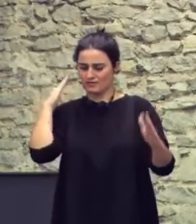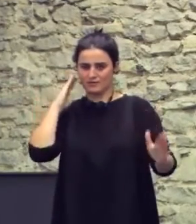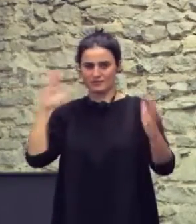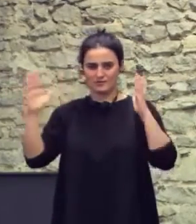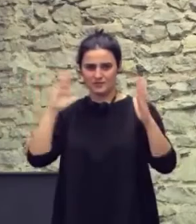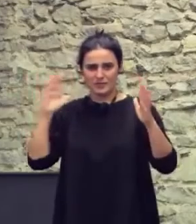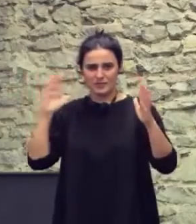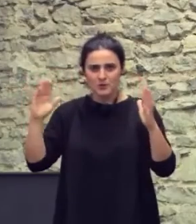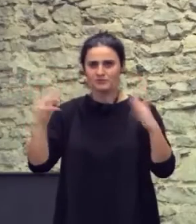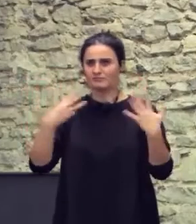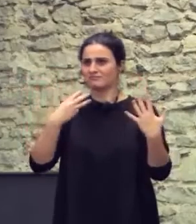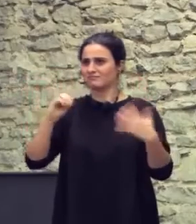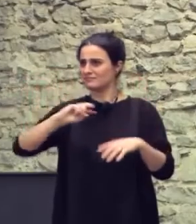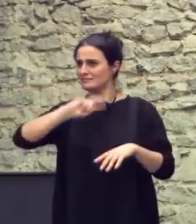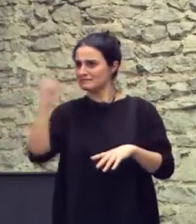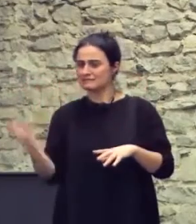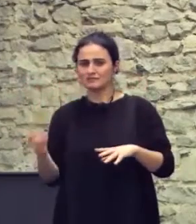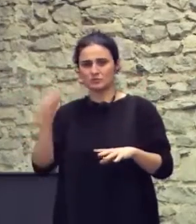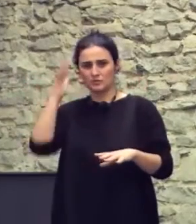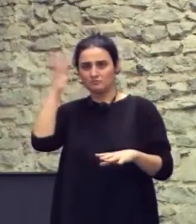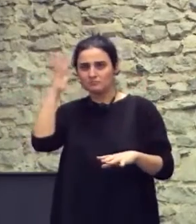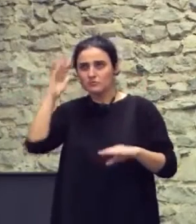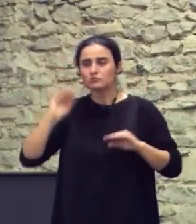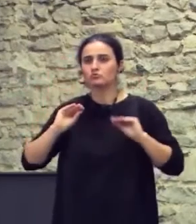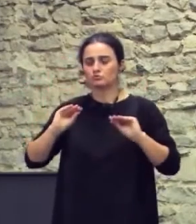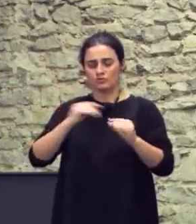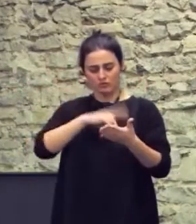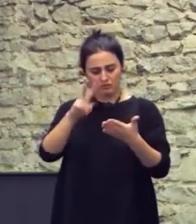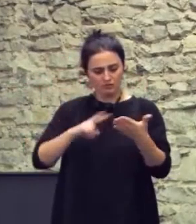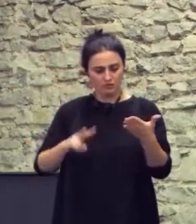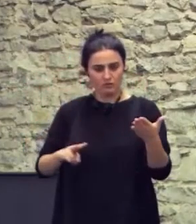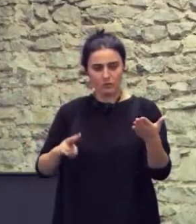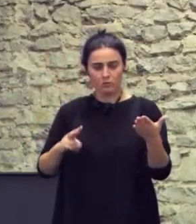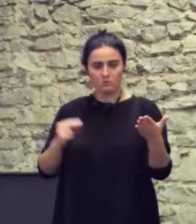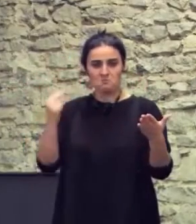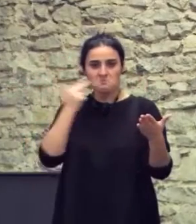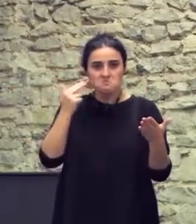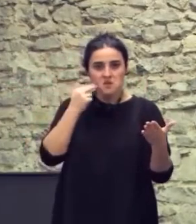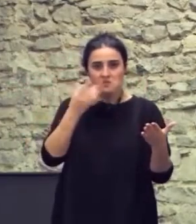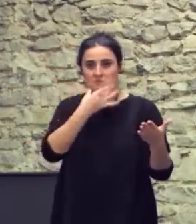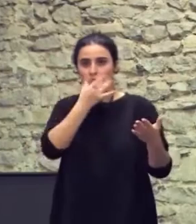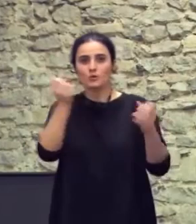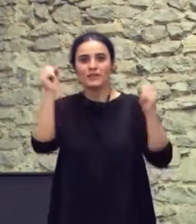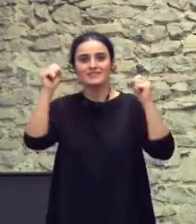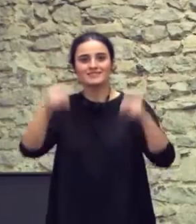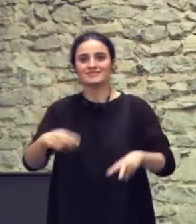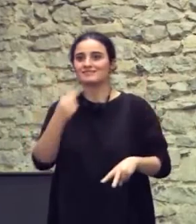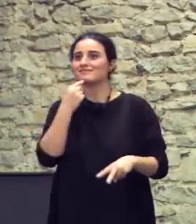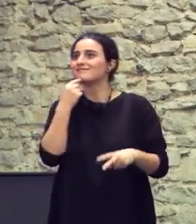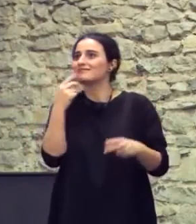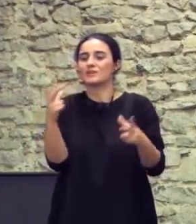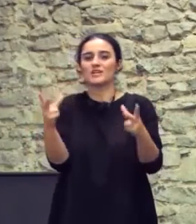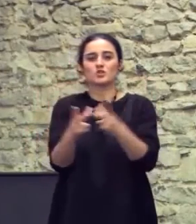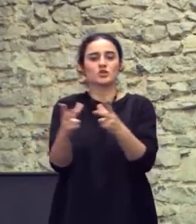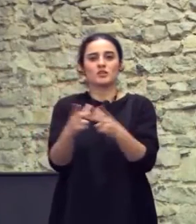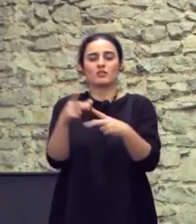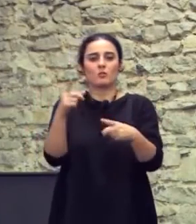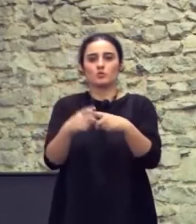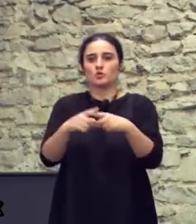batzuen aldarrikapen eta planteamentuak, eta garai horretan, lotxagabe eta beldurgabe, gizartea homosexualizatzea hitz egiten